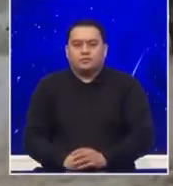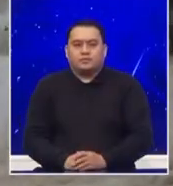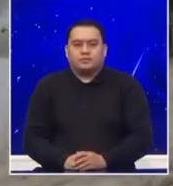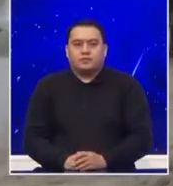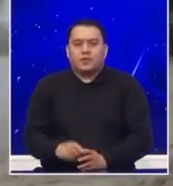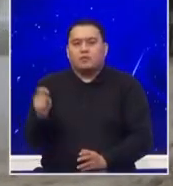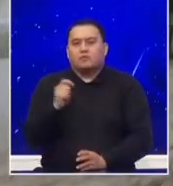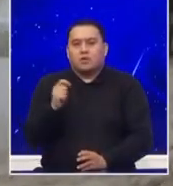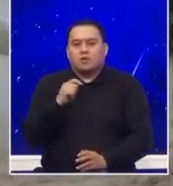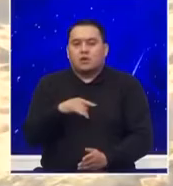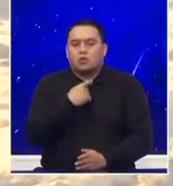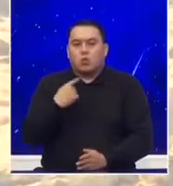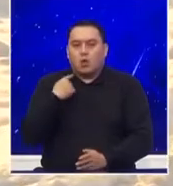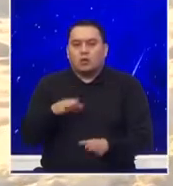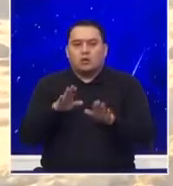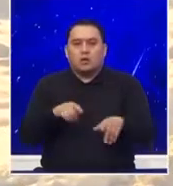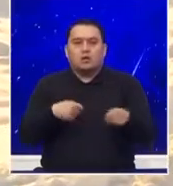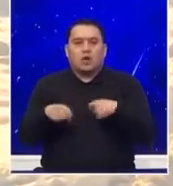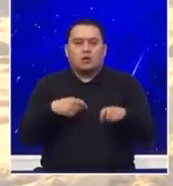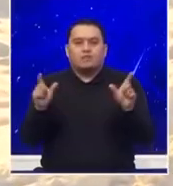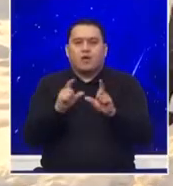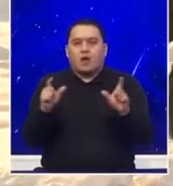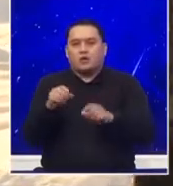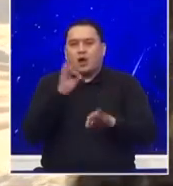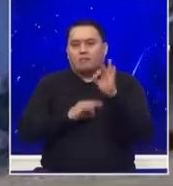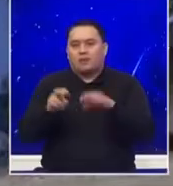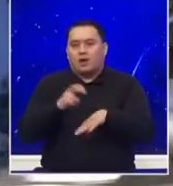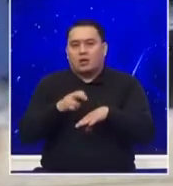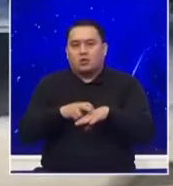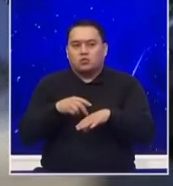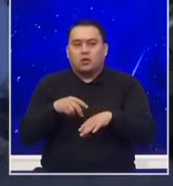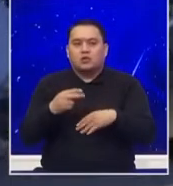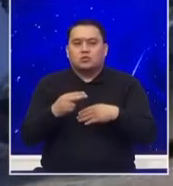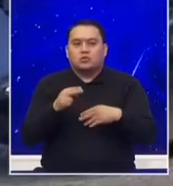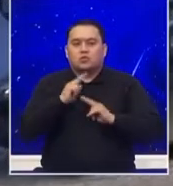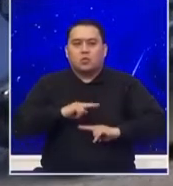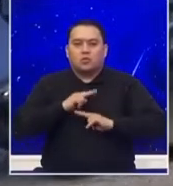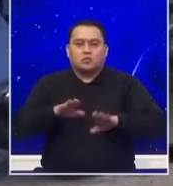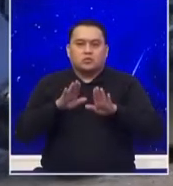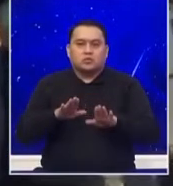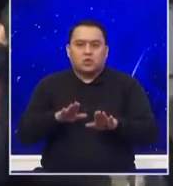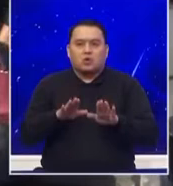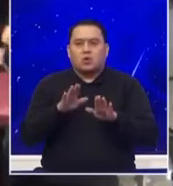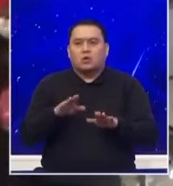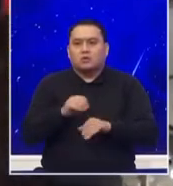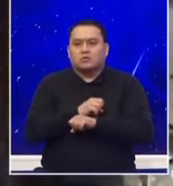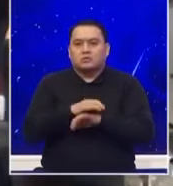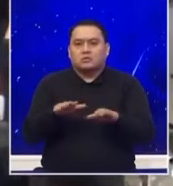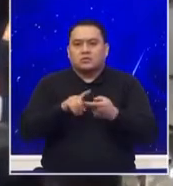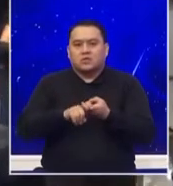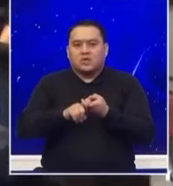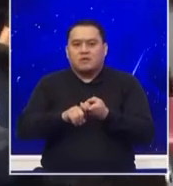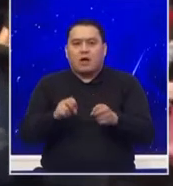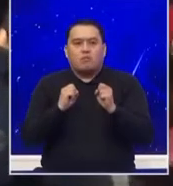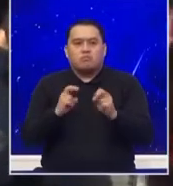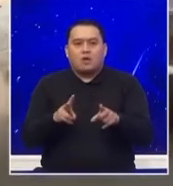кетейік, демалыс күндері Талдықорғанда тек азық-түлік дүкендері, дәріханалар мен сұлулық салондары ғана жұмыс істейді. Корона індеттің таралуына байланысты қызыл